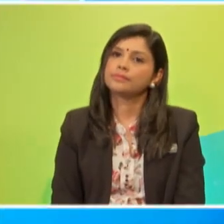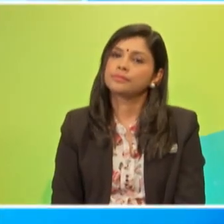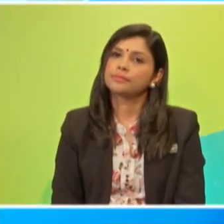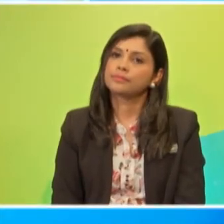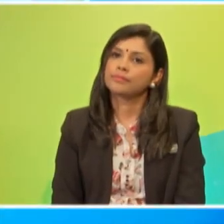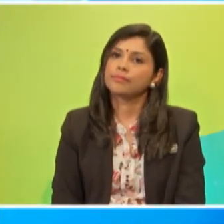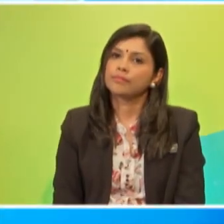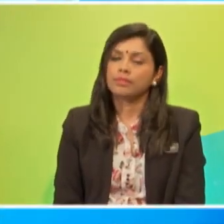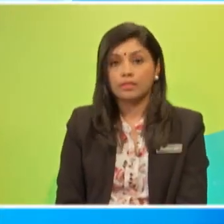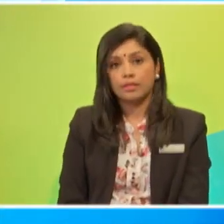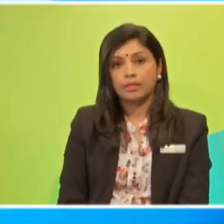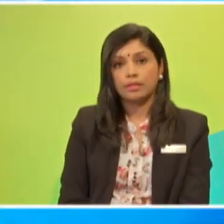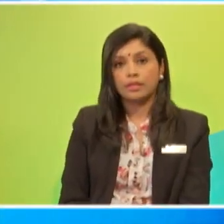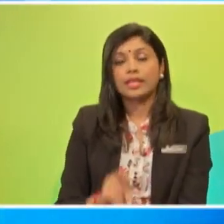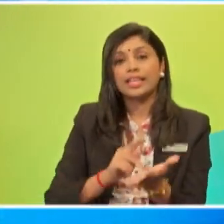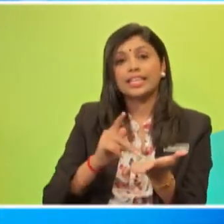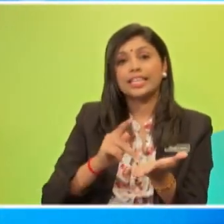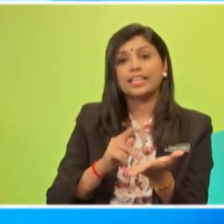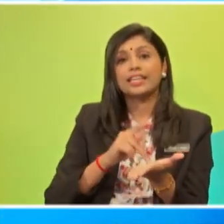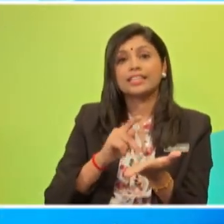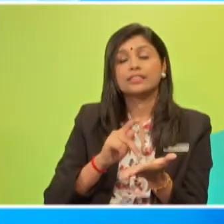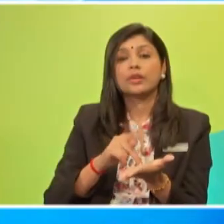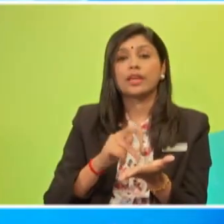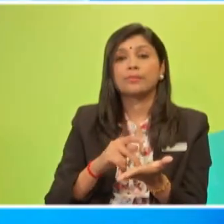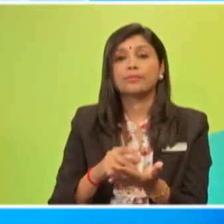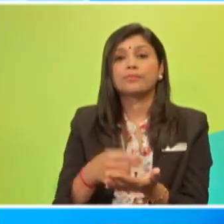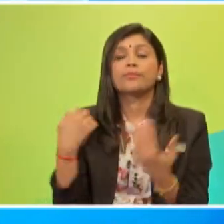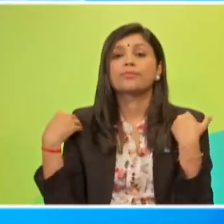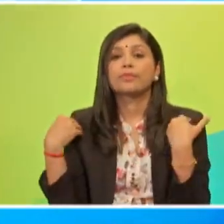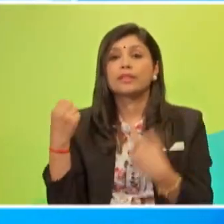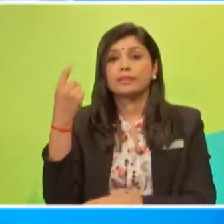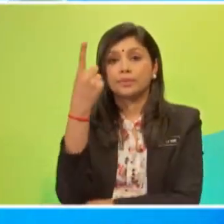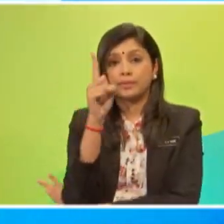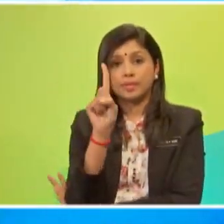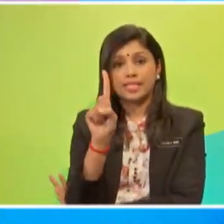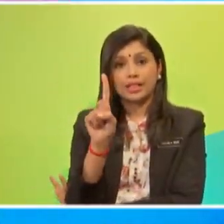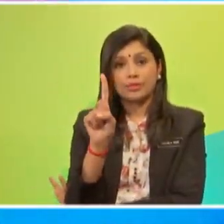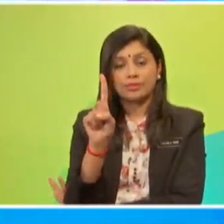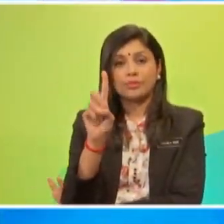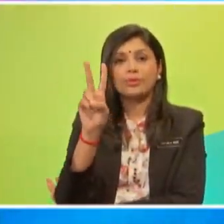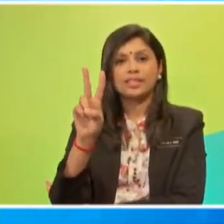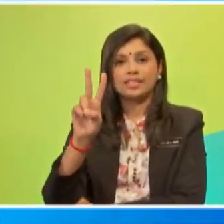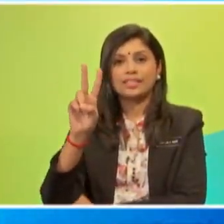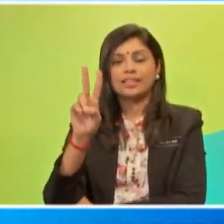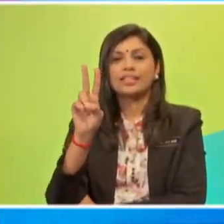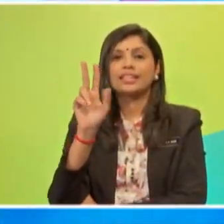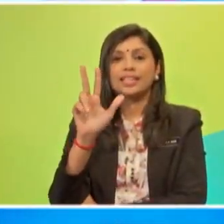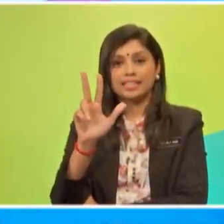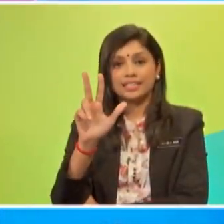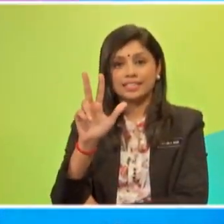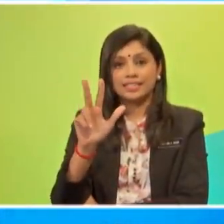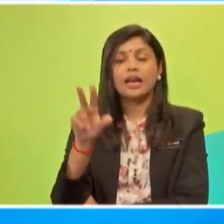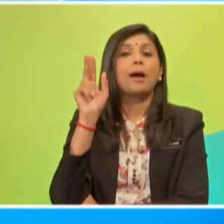Okey. Murid-murid di rumah, jom kita kira sama-sama berapa objek. Satu, dua,